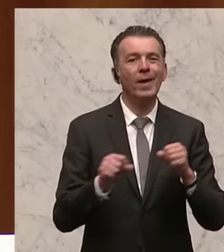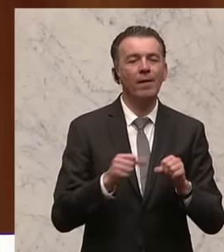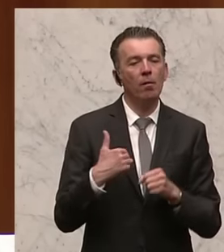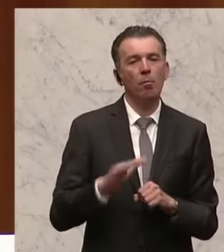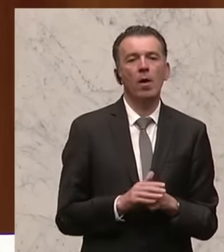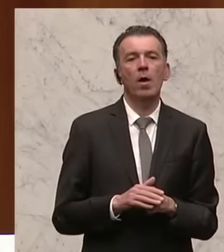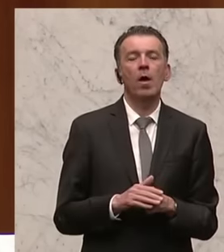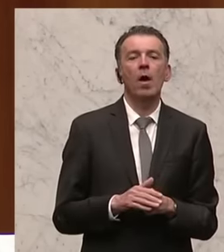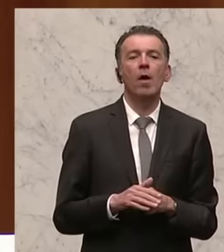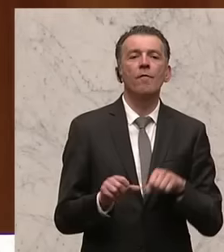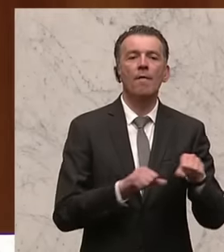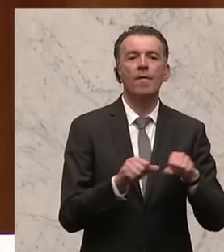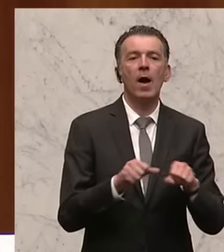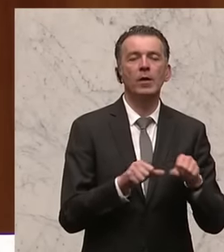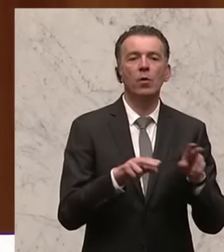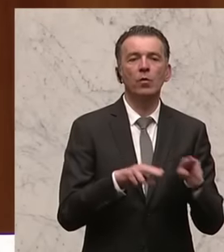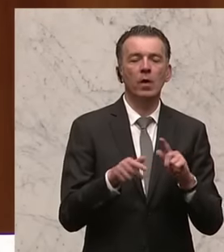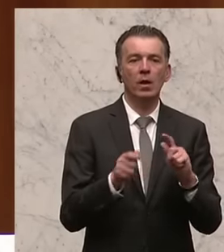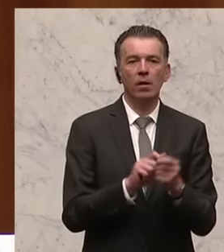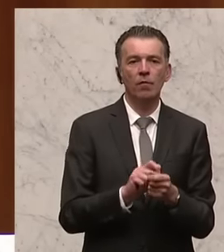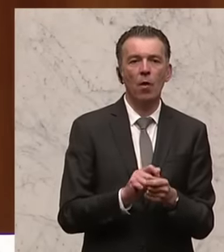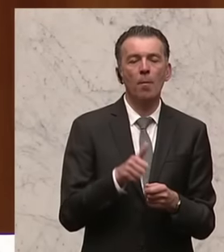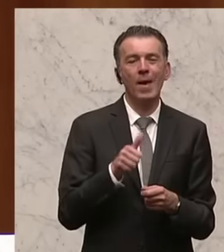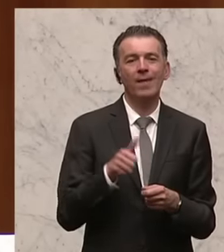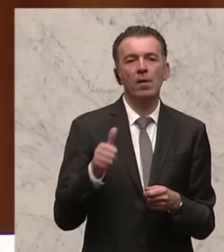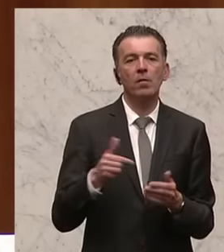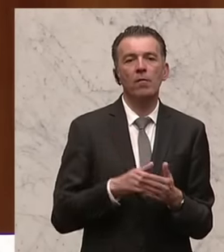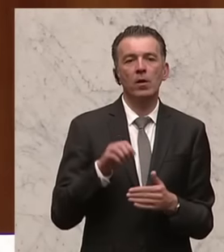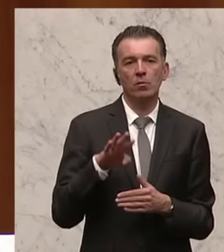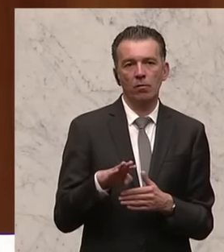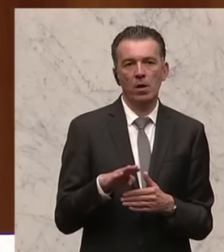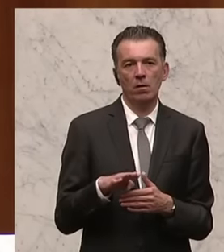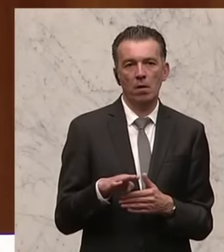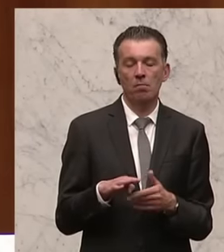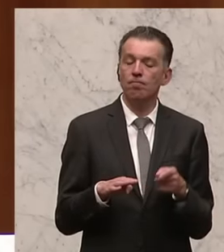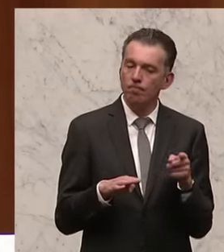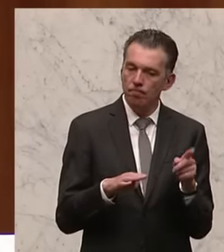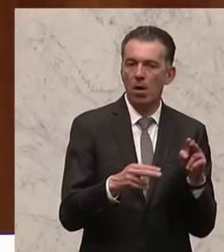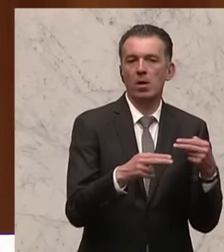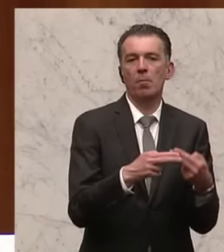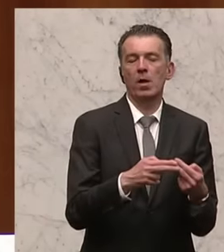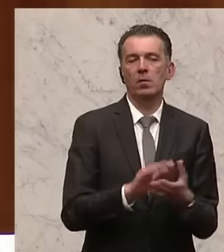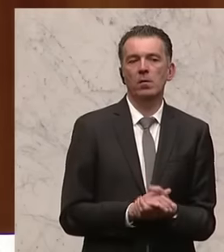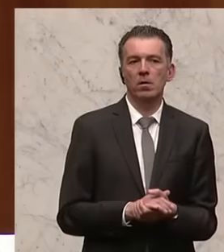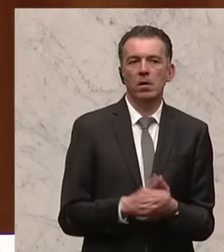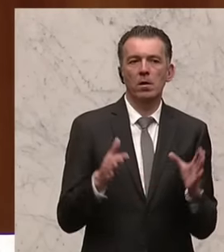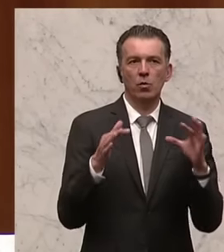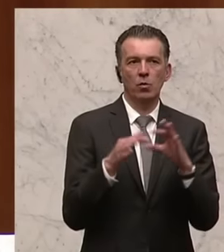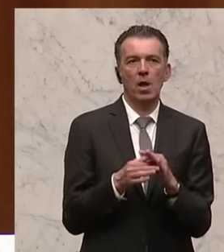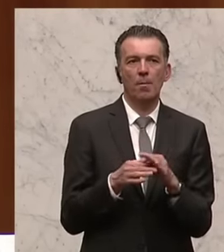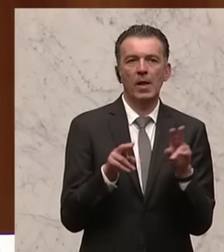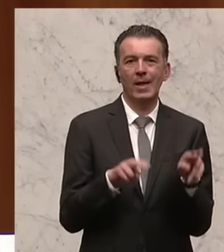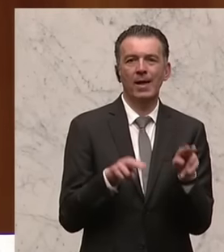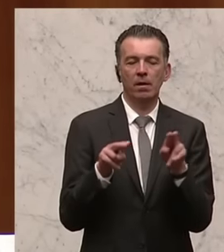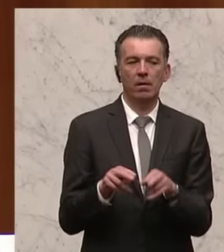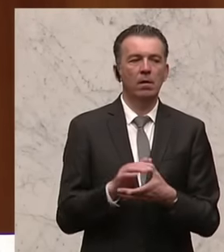der Verwaltungsgerichtsbarkeit, die am 01.01.2014 in Kraft getreten ist, wird einmal mehr Rechnung getragen. Und im Zusammenhang mit